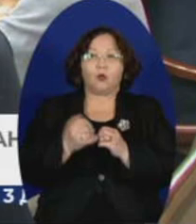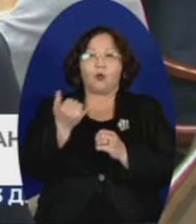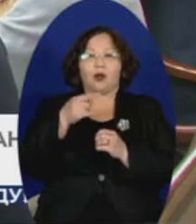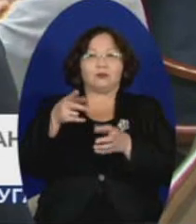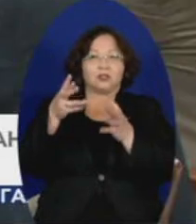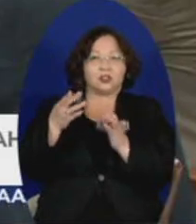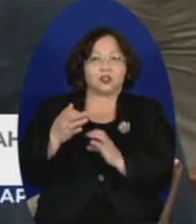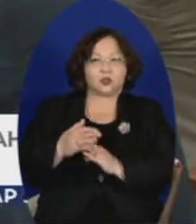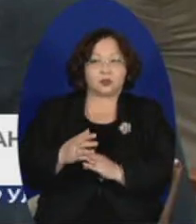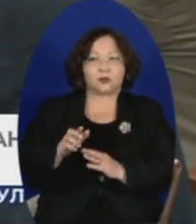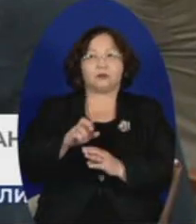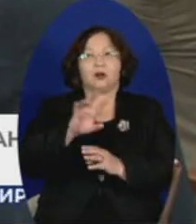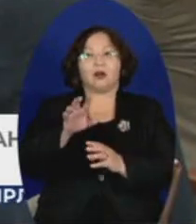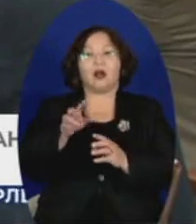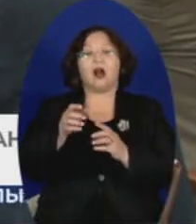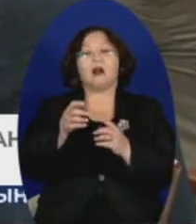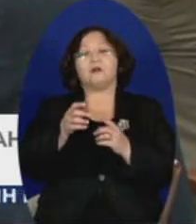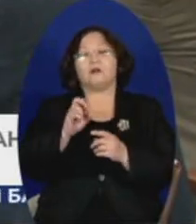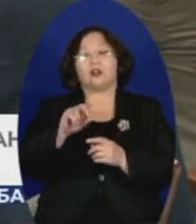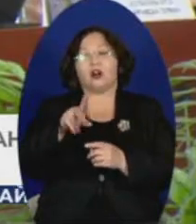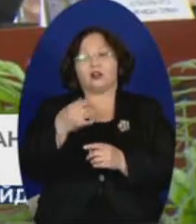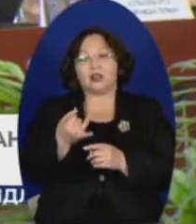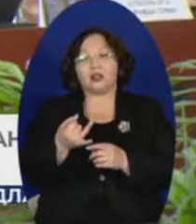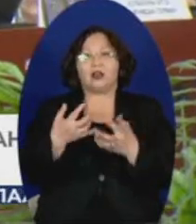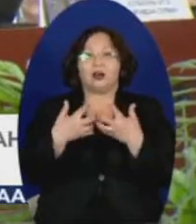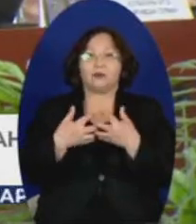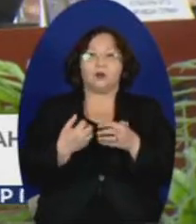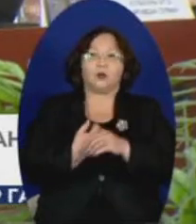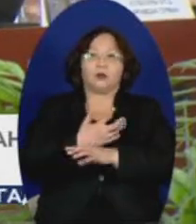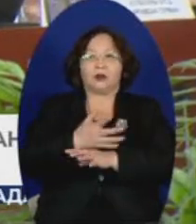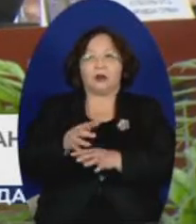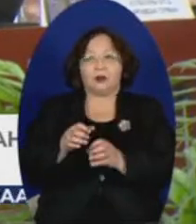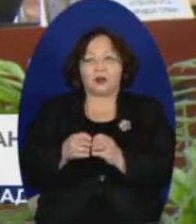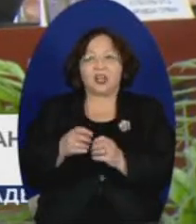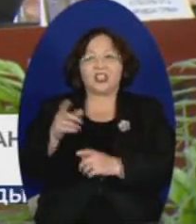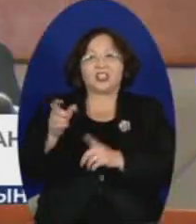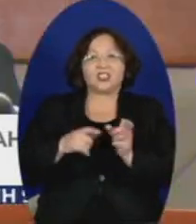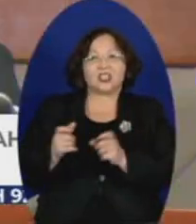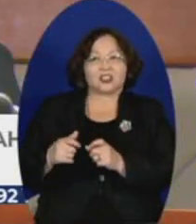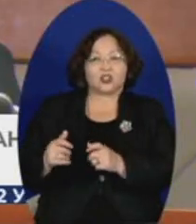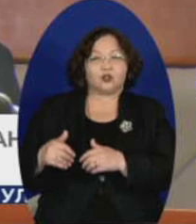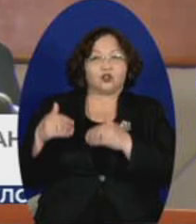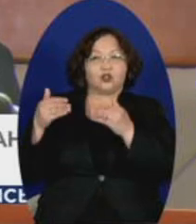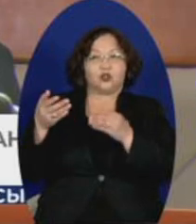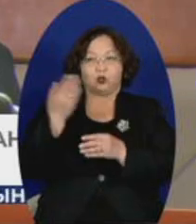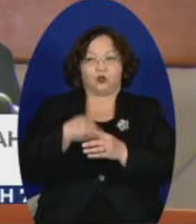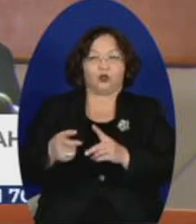эдийн засгийн өсөлт хөгжлийн явцтай уялдуулах шаардлагатайг чухал гэдгийг сануллаа.